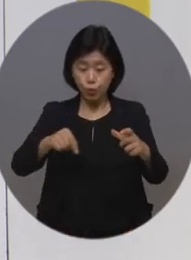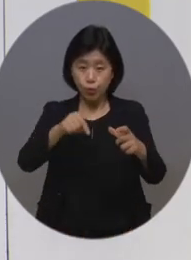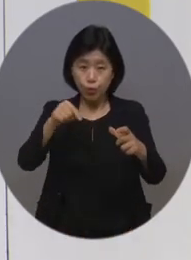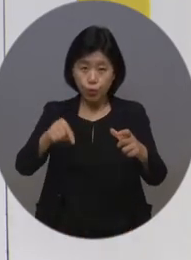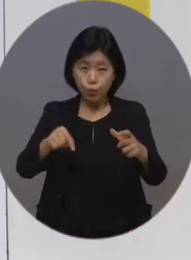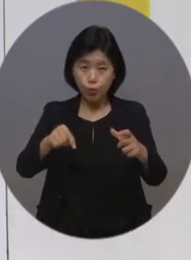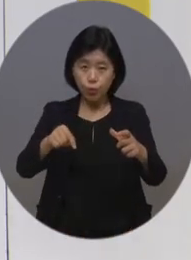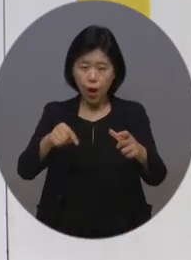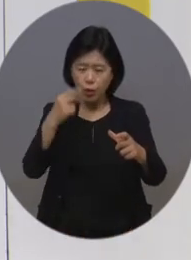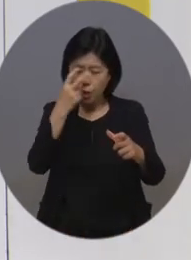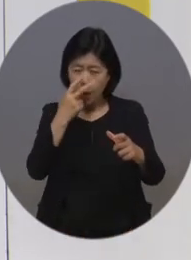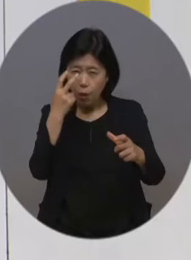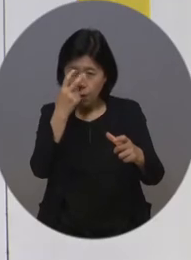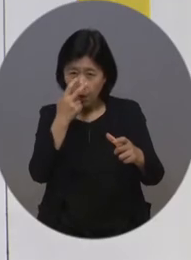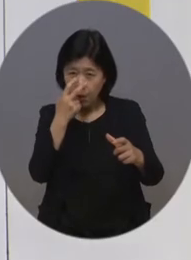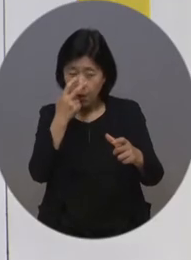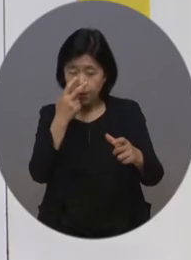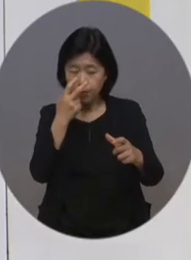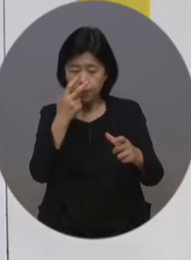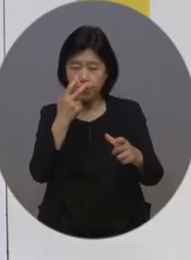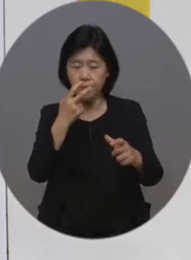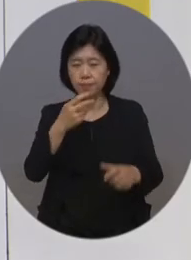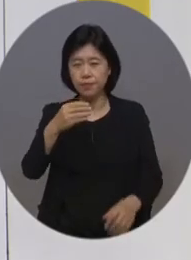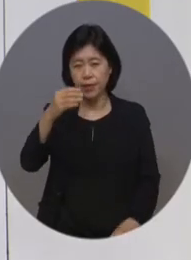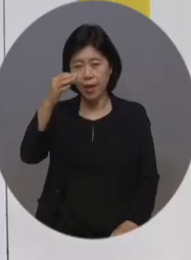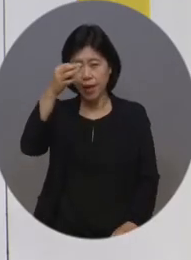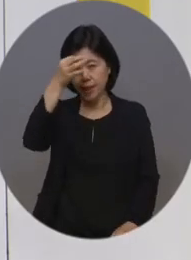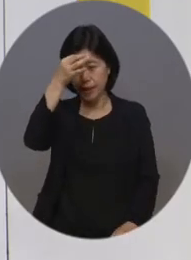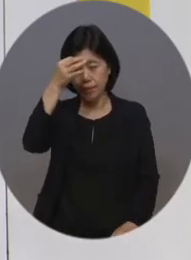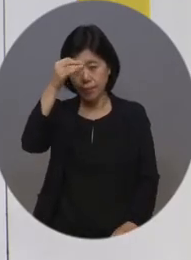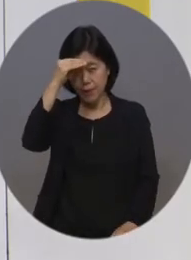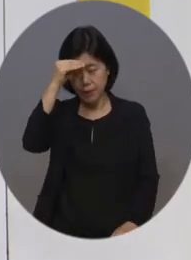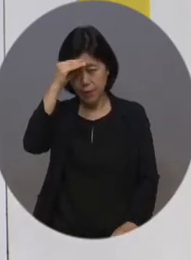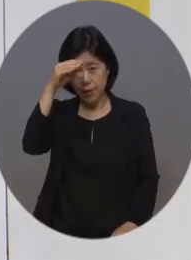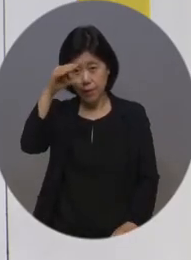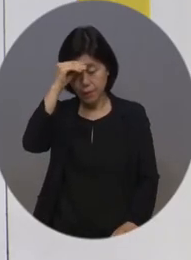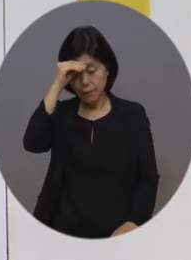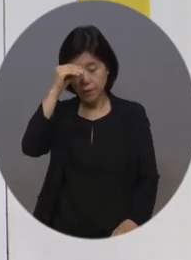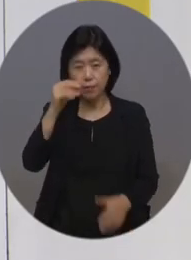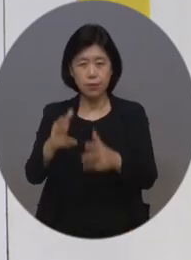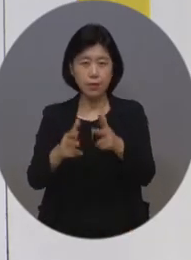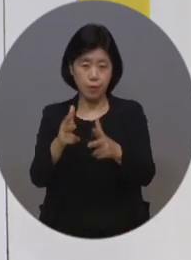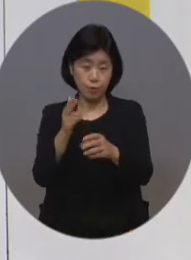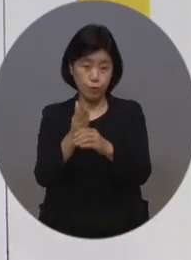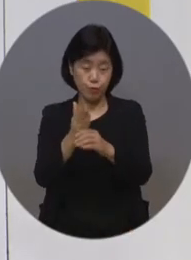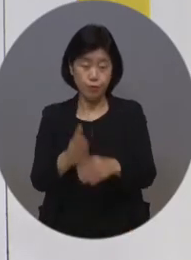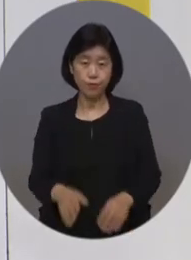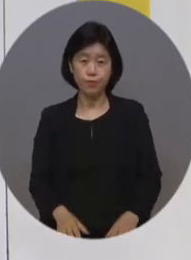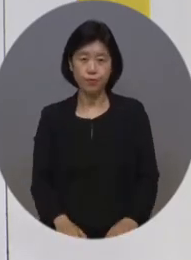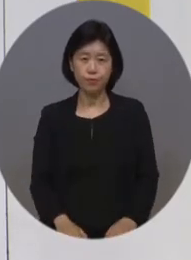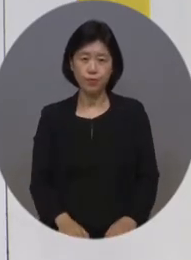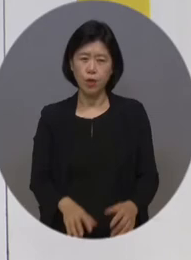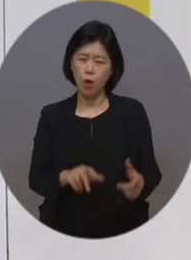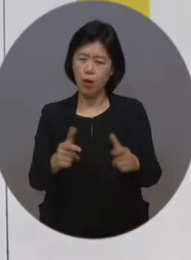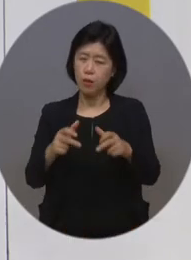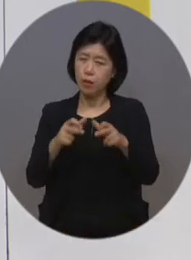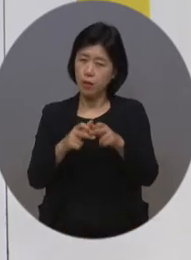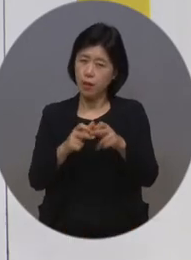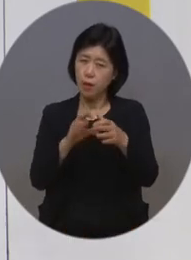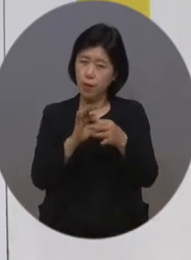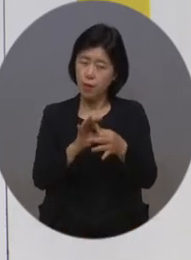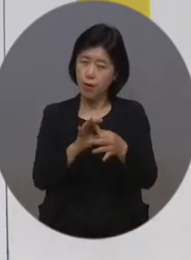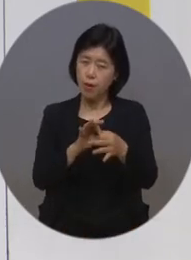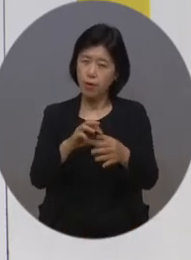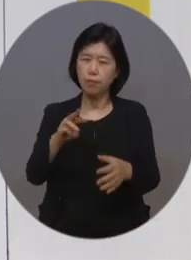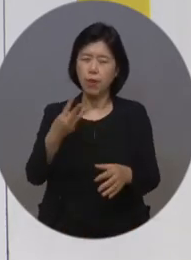이게 뭐냐면 지금은 장애인복지 라든지 일반 복직한 300여 가지의 그 항목들이 있는데 그게 사회복지